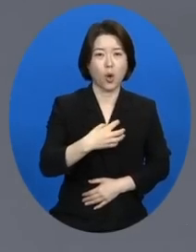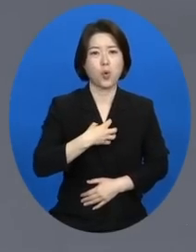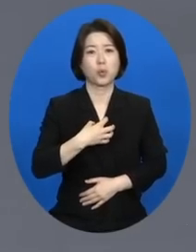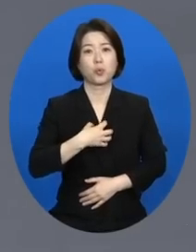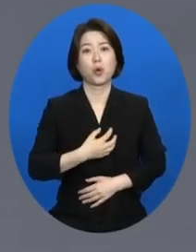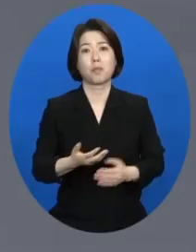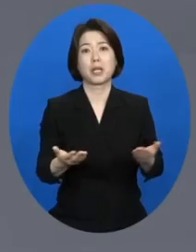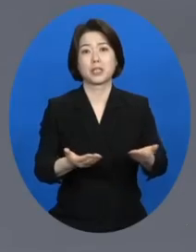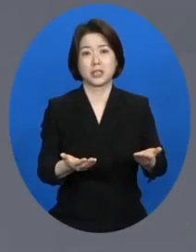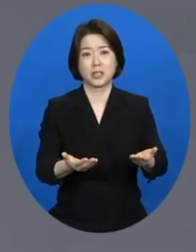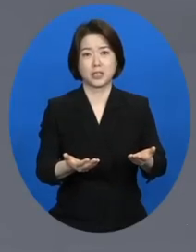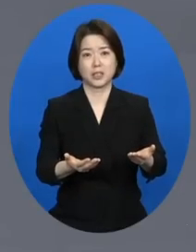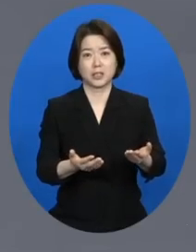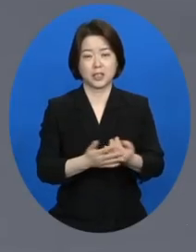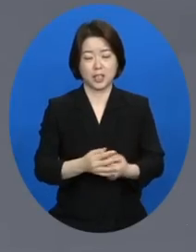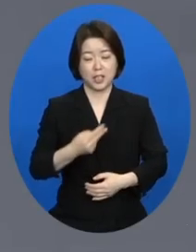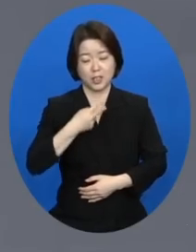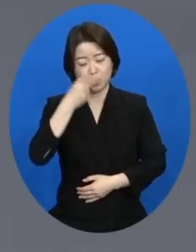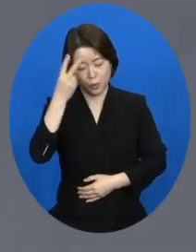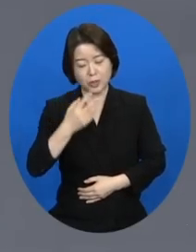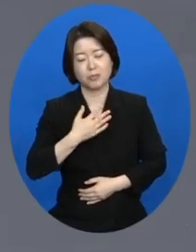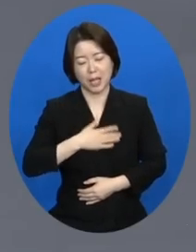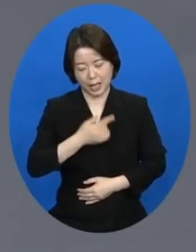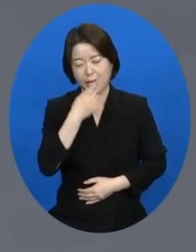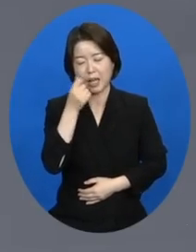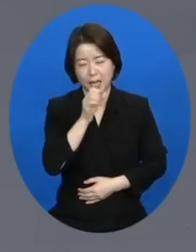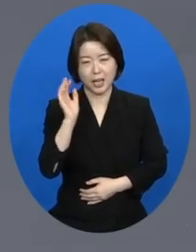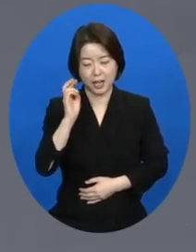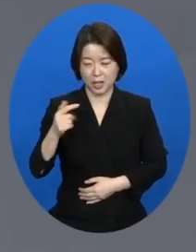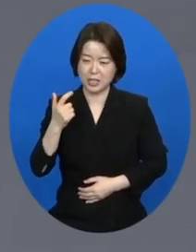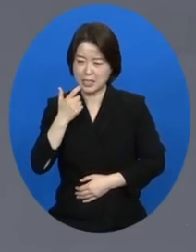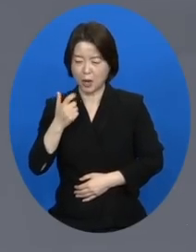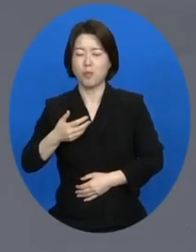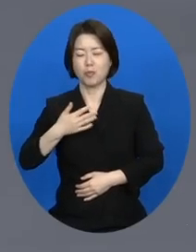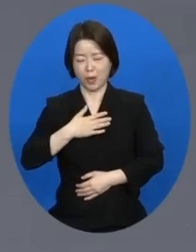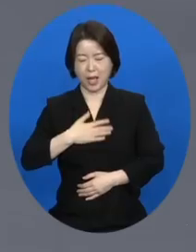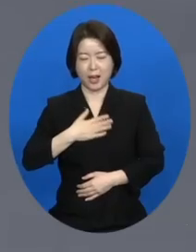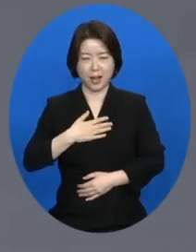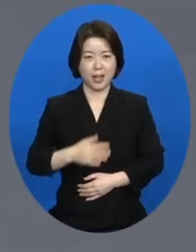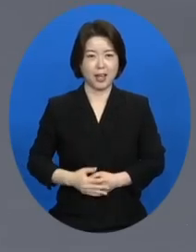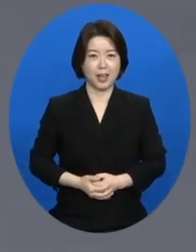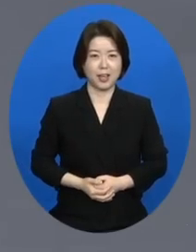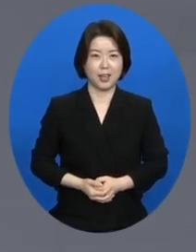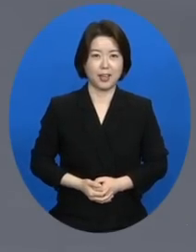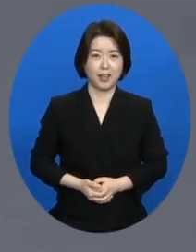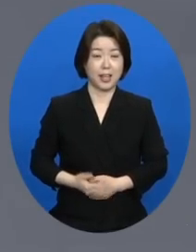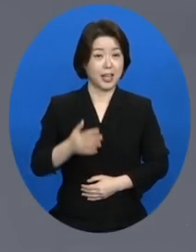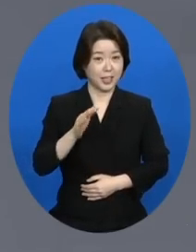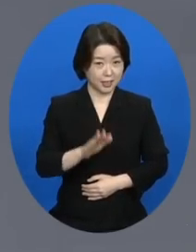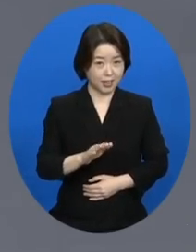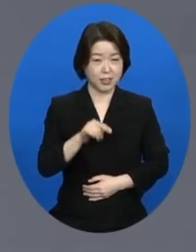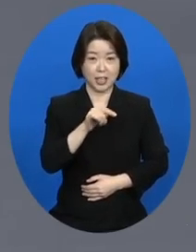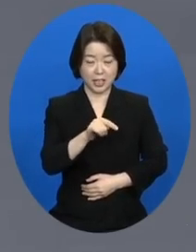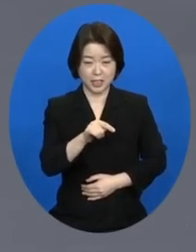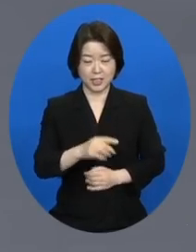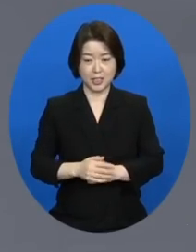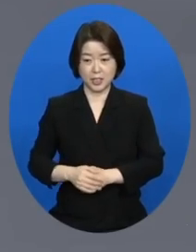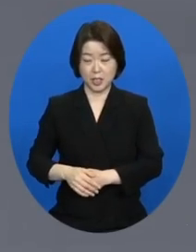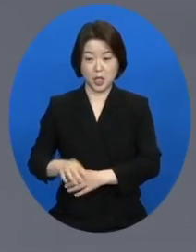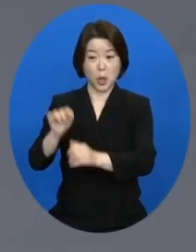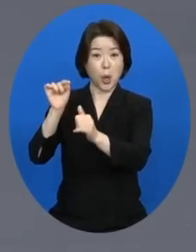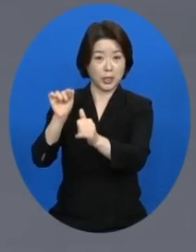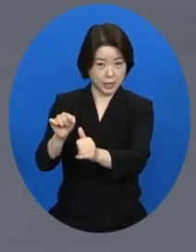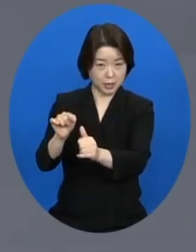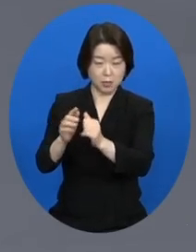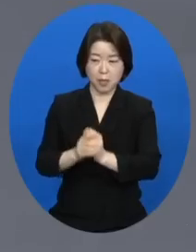것을 요셉도 알았을 겁니다. 야곱도 물론 알았겠죠. 그런데 이 요청에, 아버지의